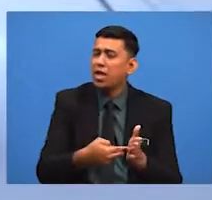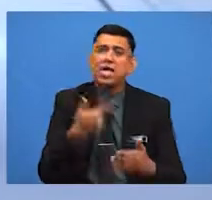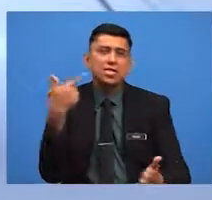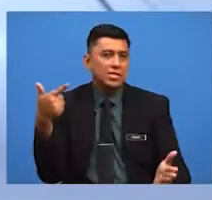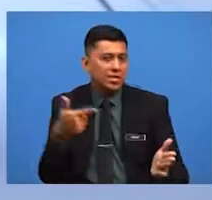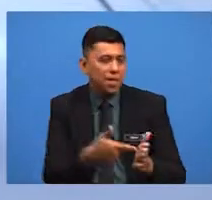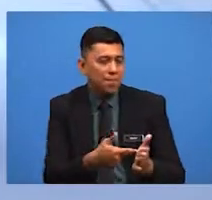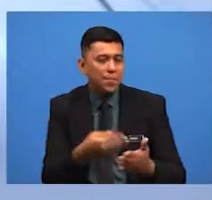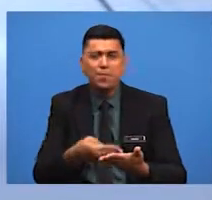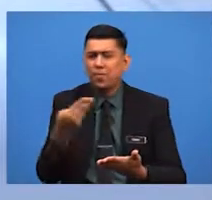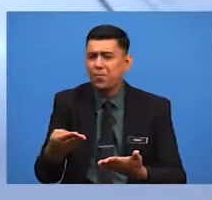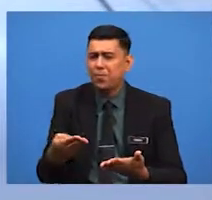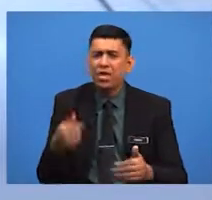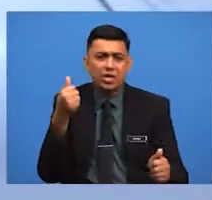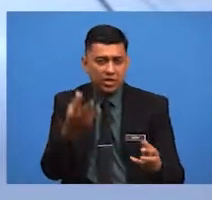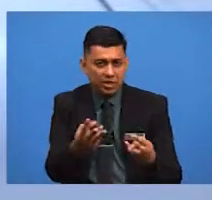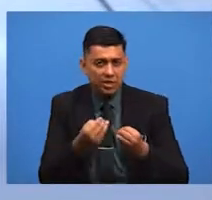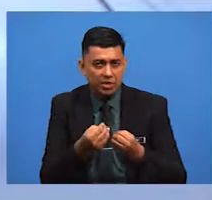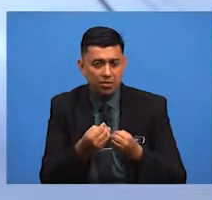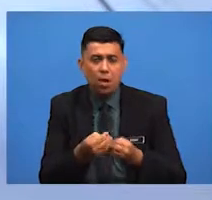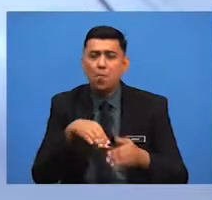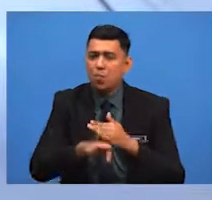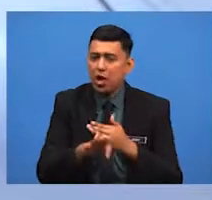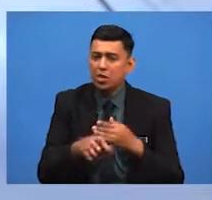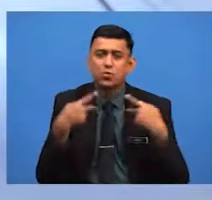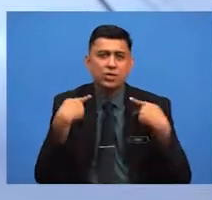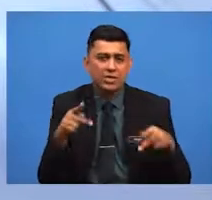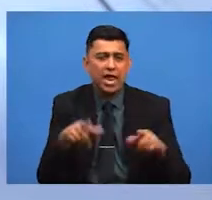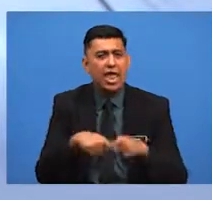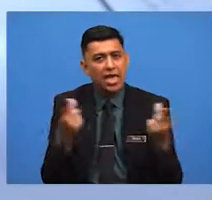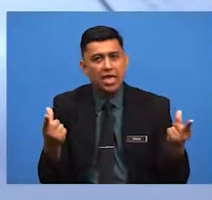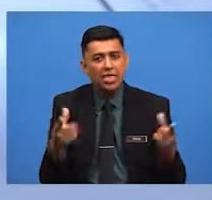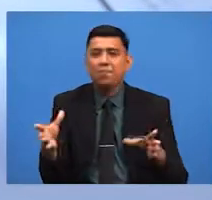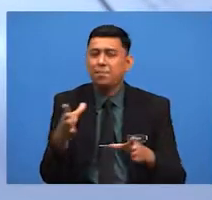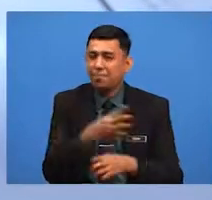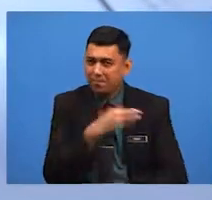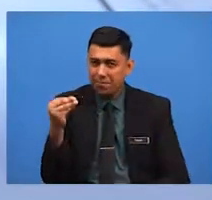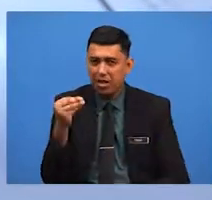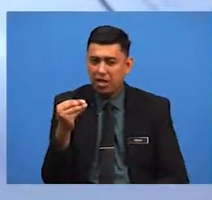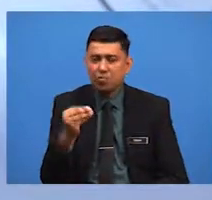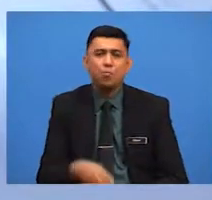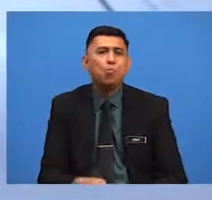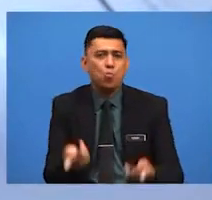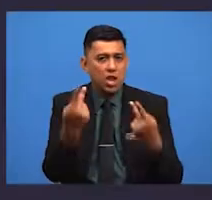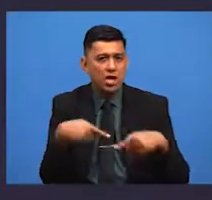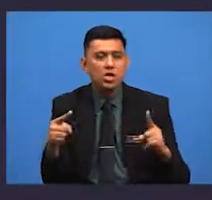selagi pelanggan masih ingin memasuki premis kedai yang lain dan tidak pulang ke